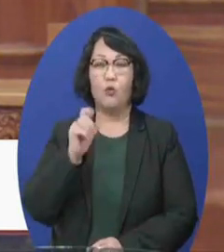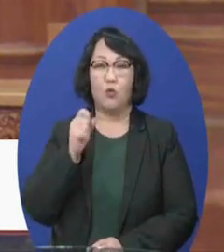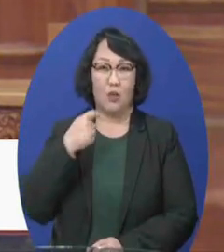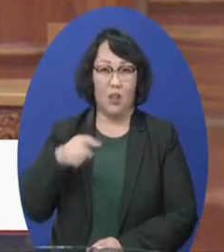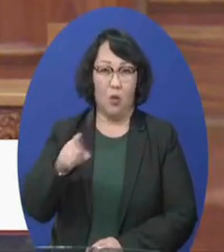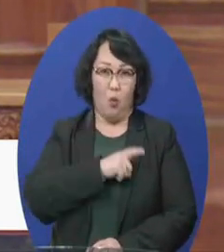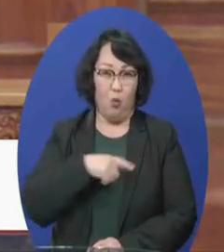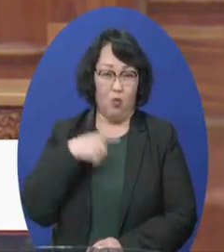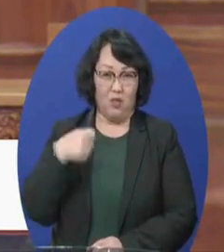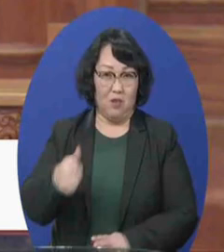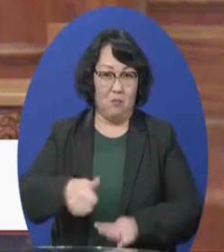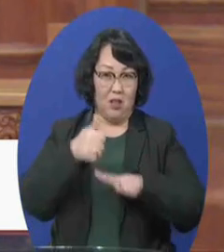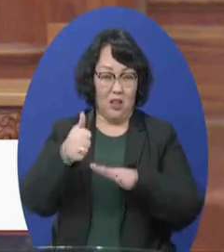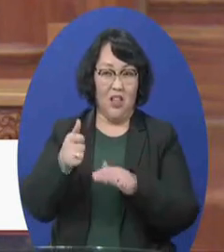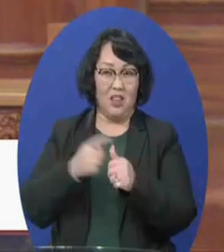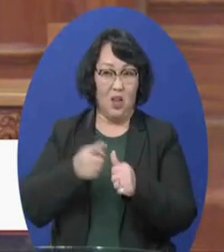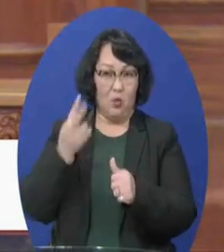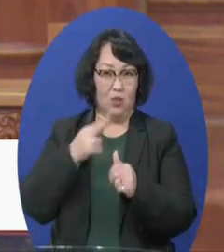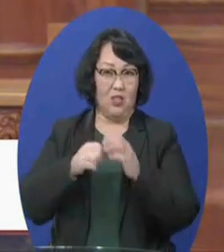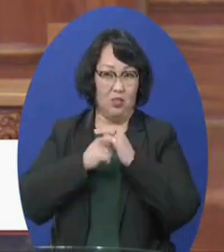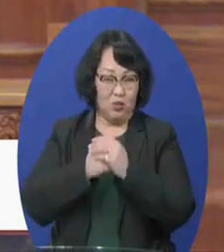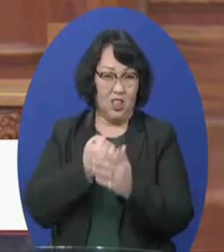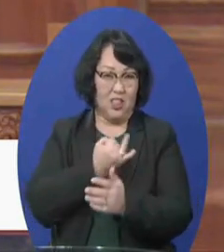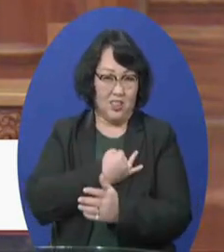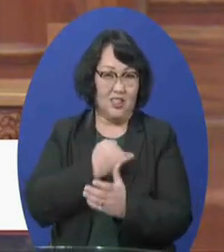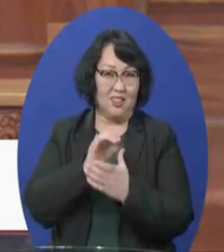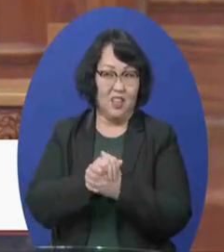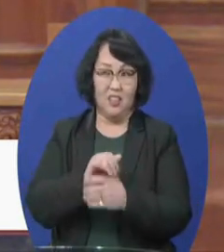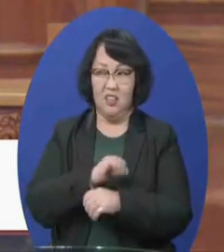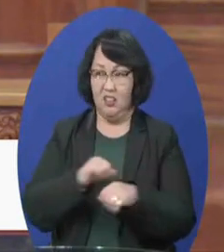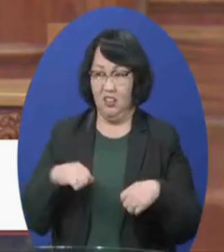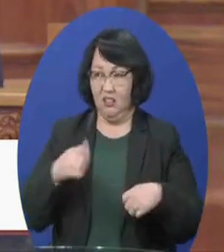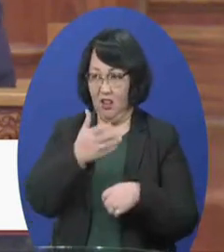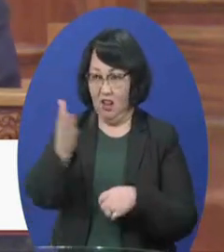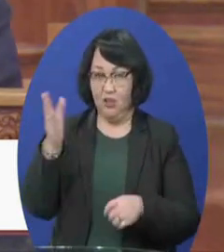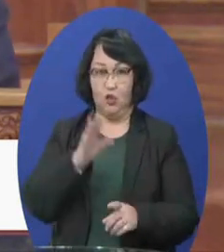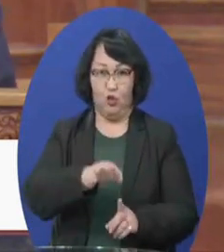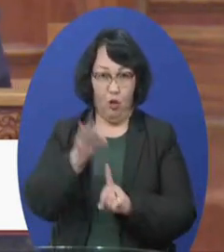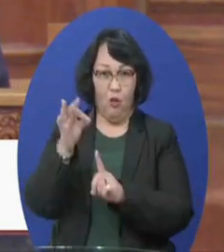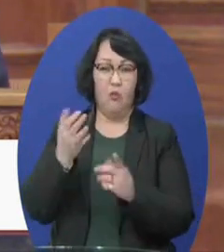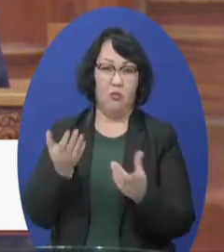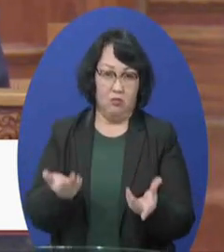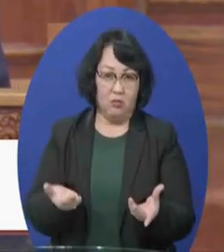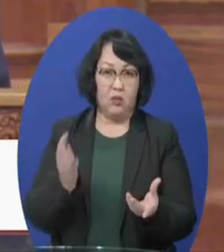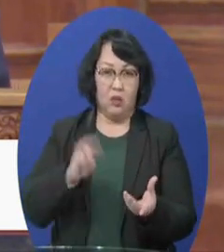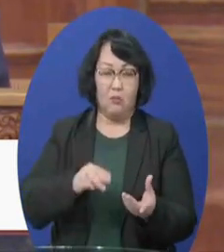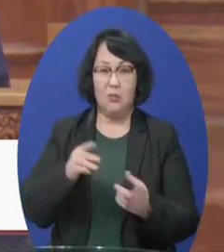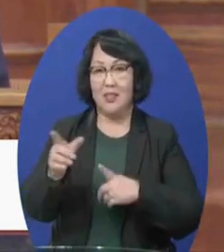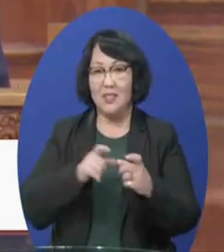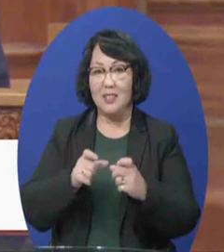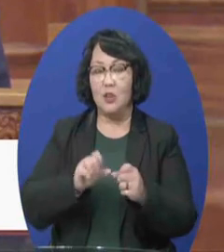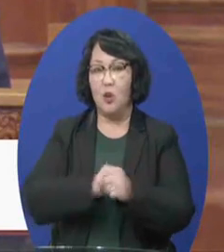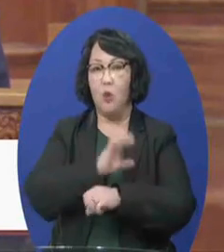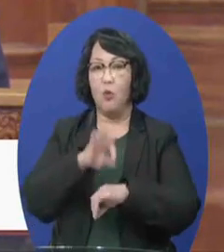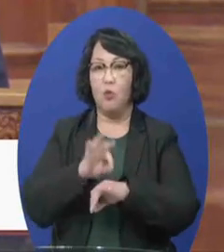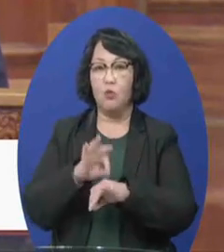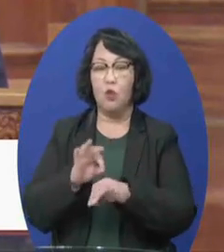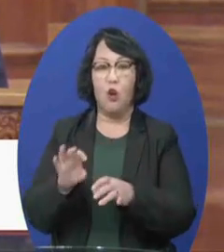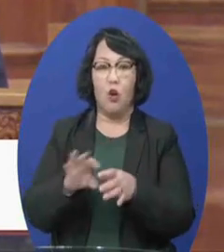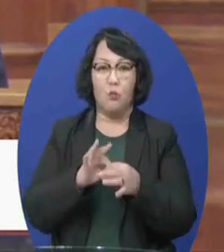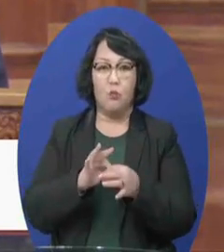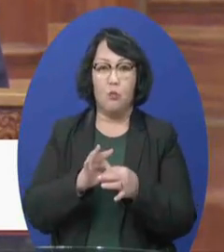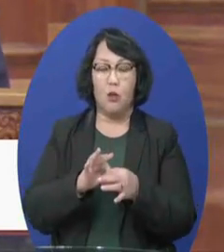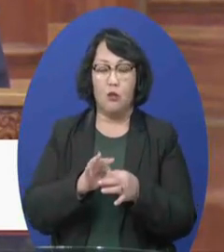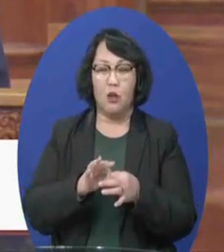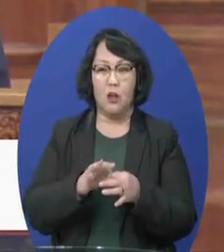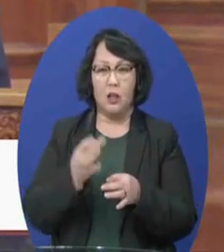мандалал нэр хүндэд итгэж найдсан эргэлт сонгогчдын сонголт байсан юм а. Гэтэл эдийн засаг цар тахлын нэн эрсдэлтэй